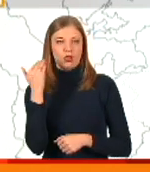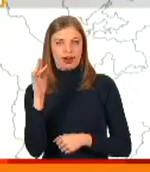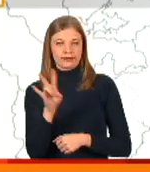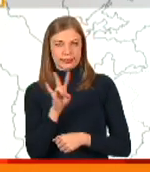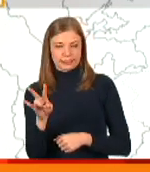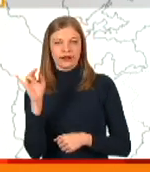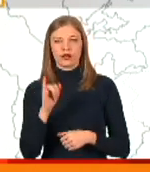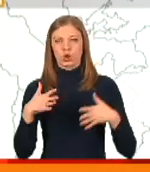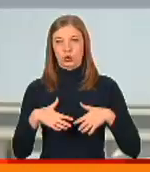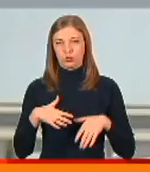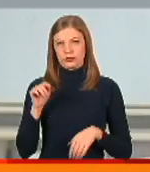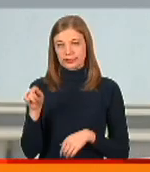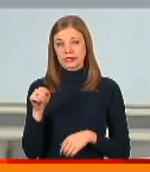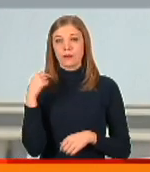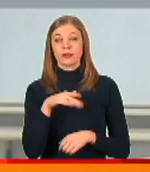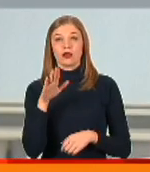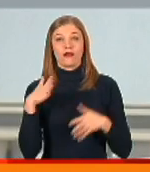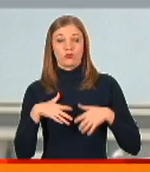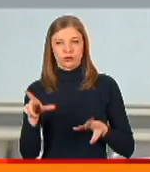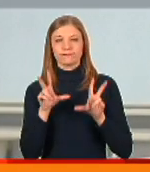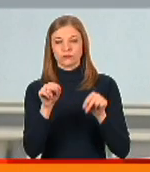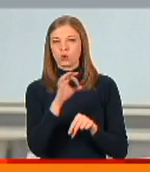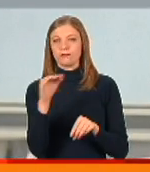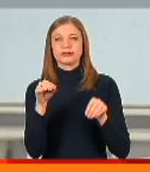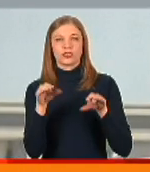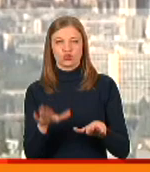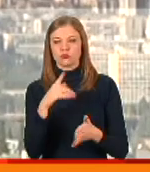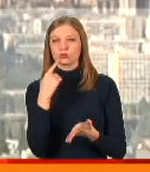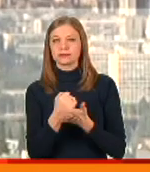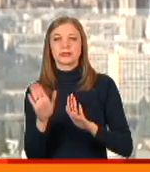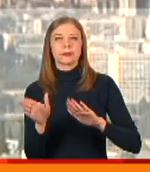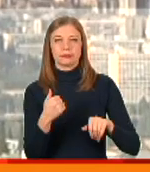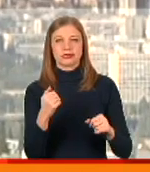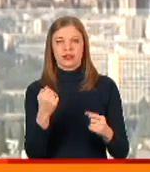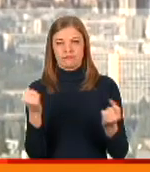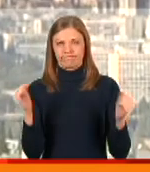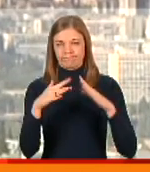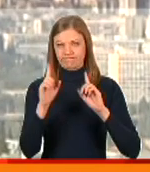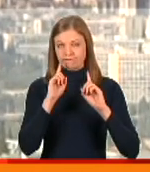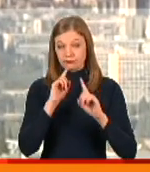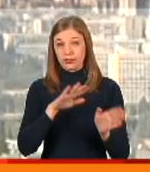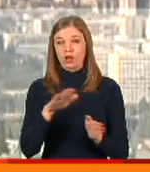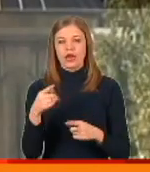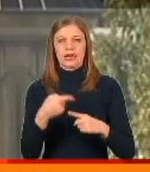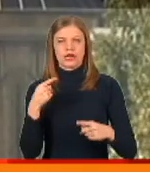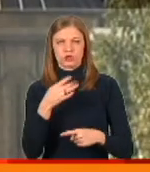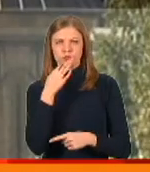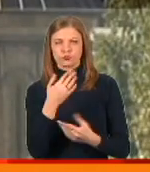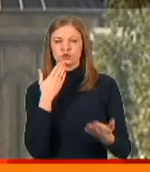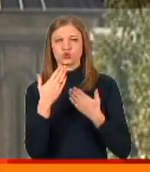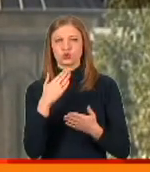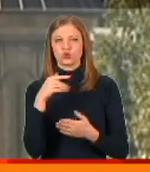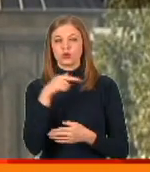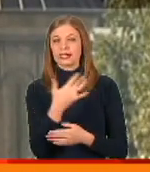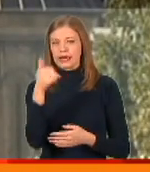православна церква і Грузинська? У Тбілісі пообіцяли офіційне рішення ухвалити після священного синоду. Доволі різку заяву щодо ПЦУ